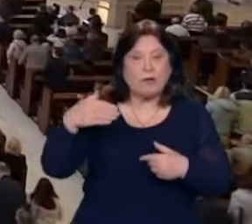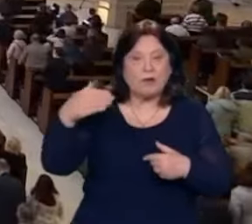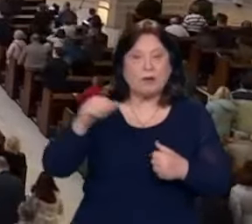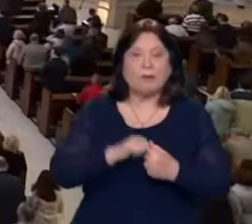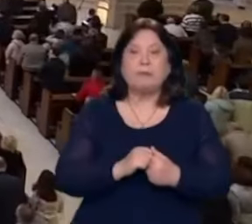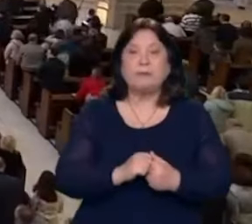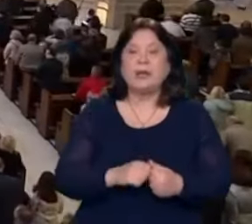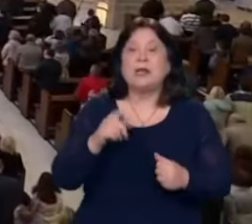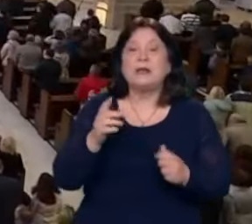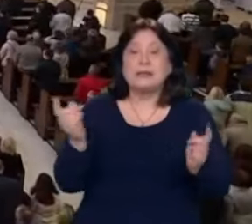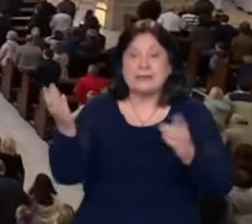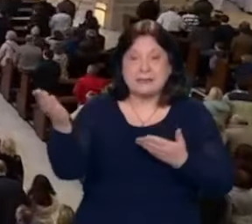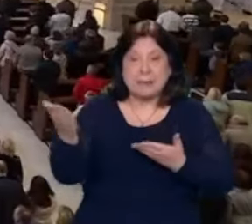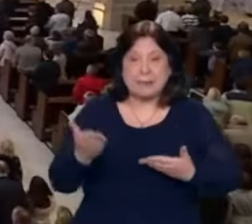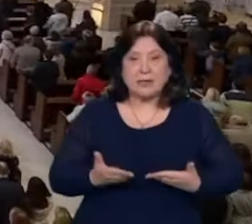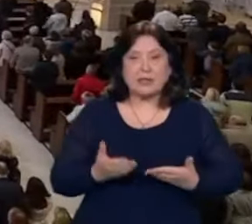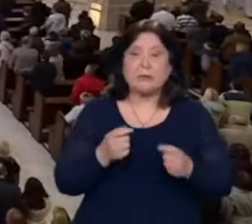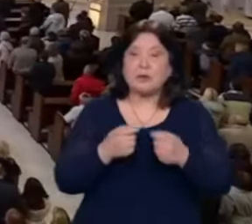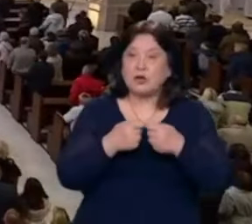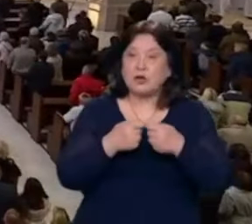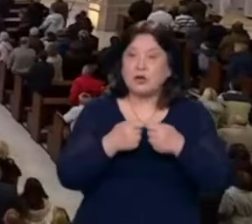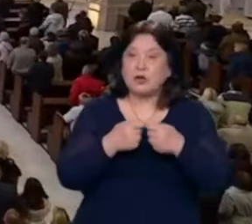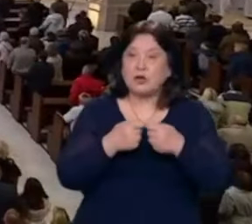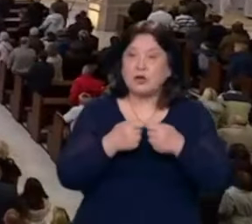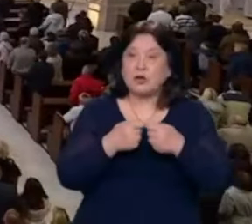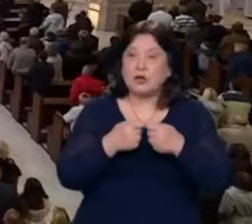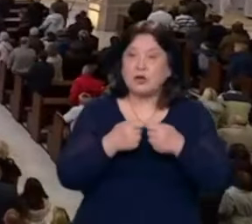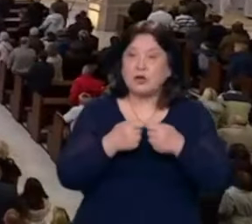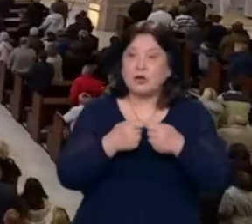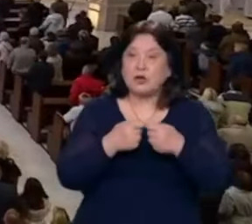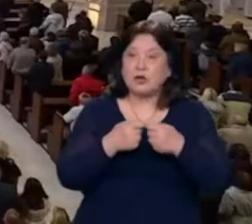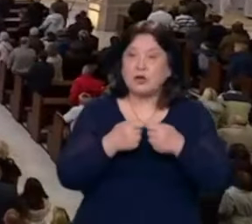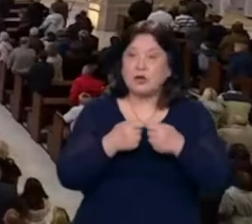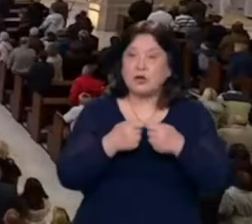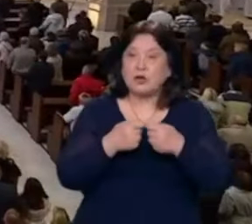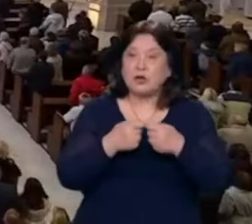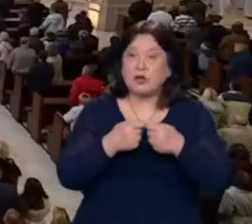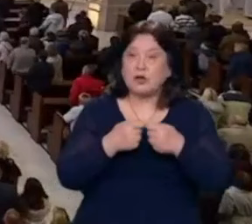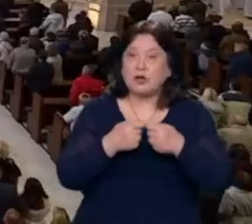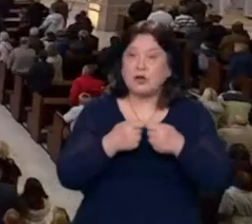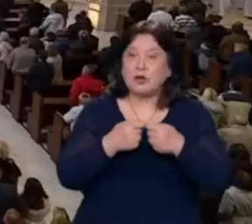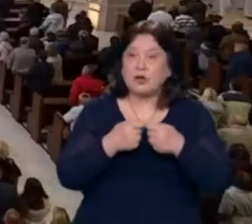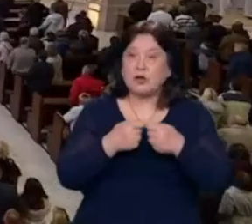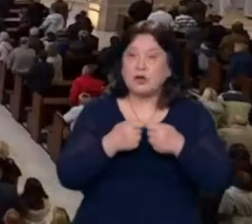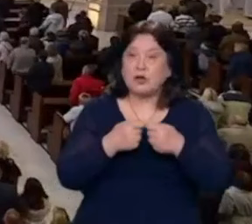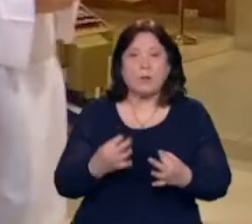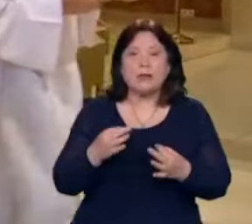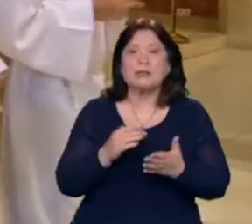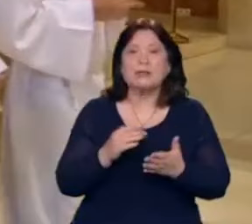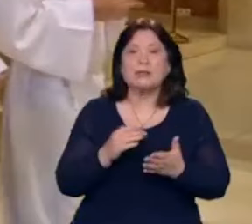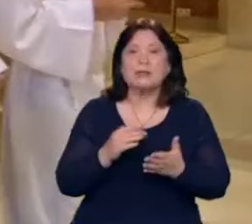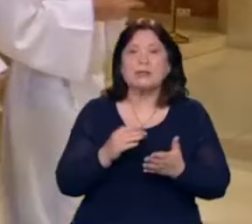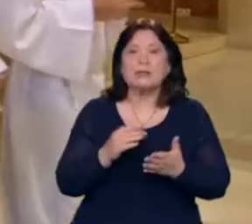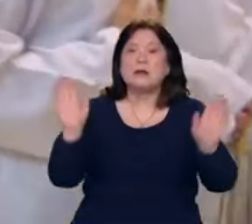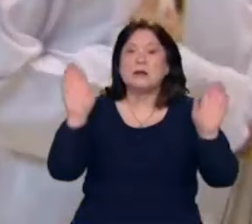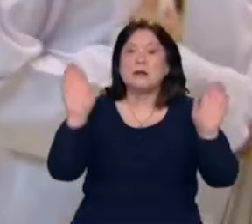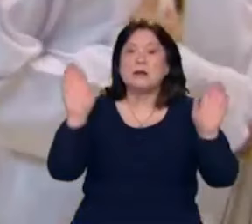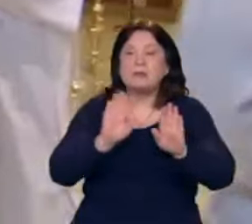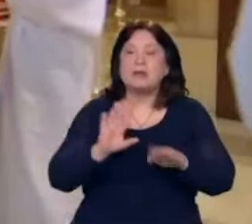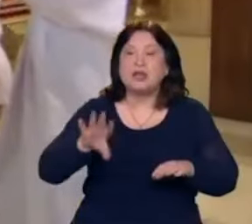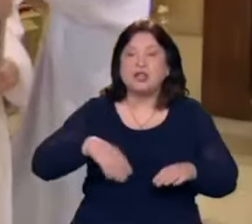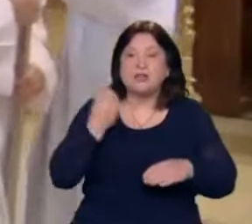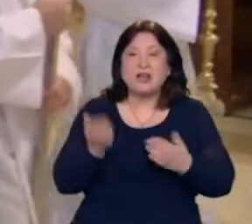sow Mod która najpełniej jest obecna w ofierze mszy świętej niech